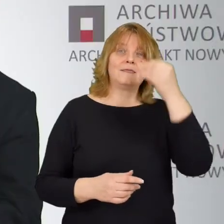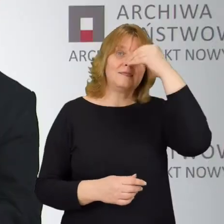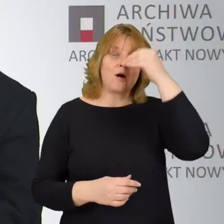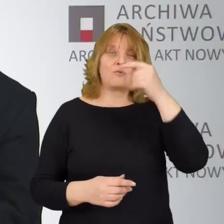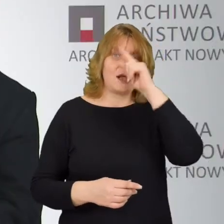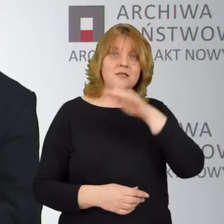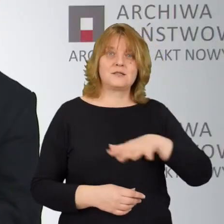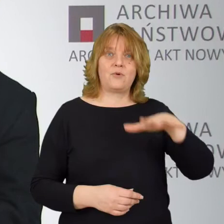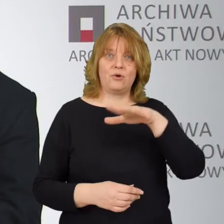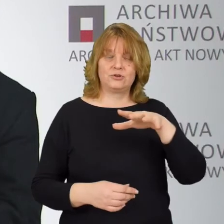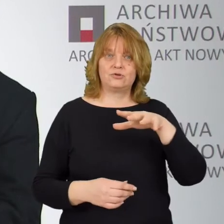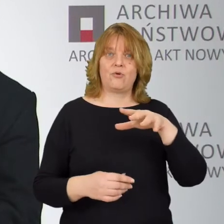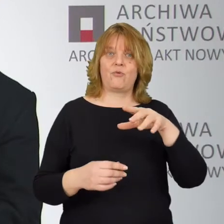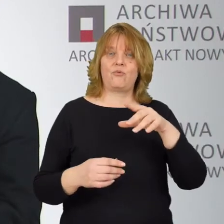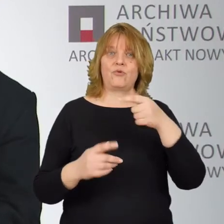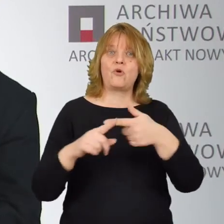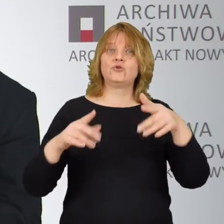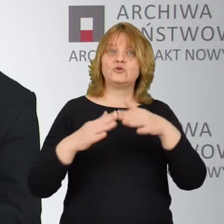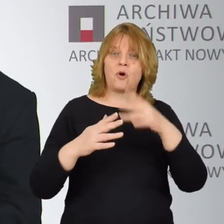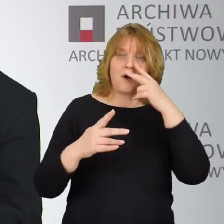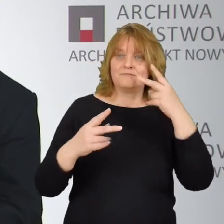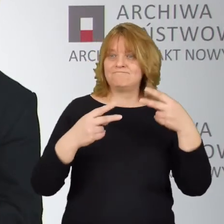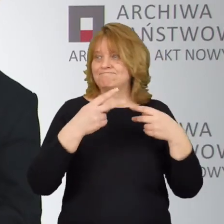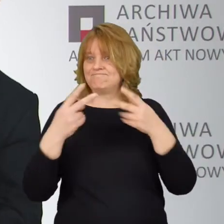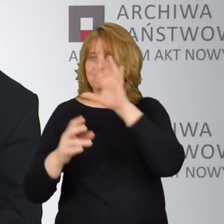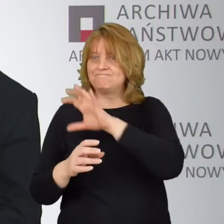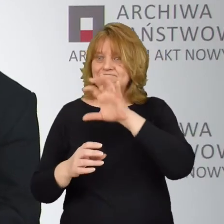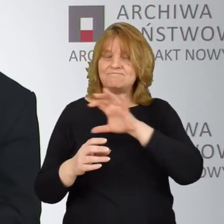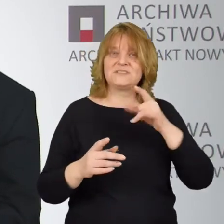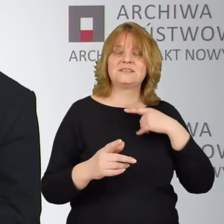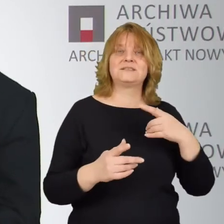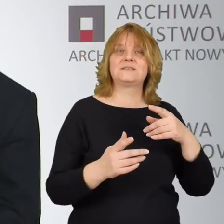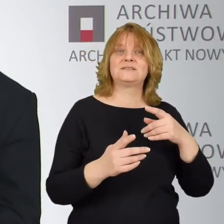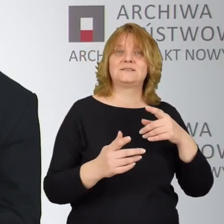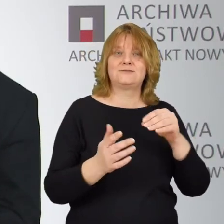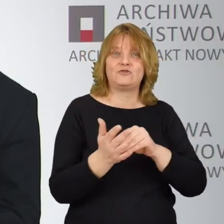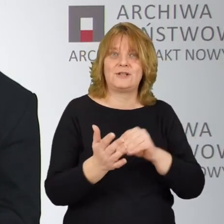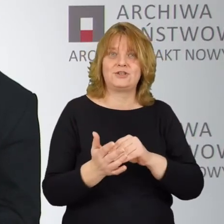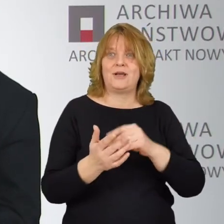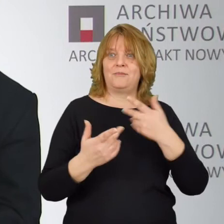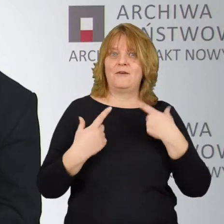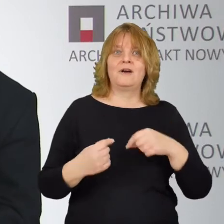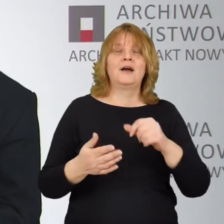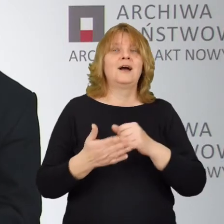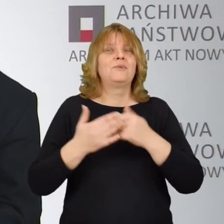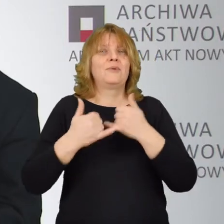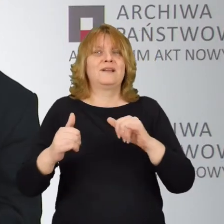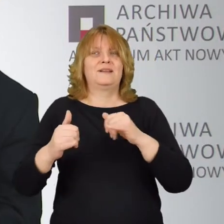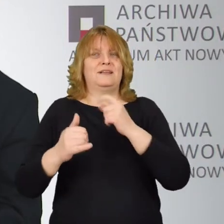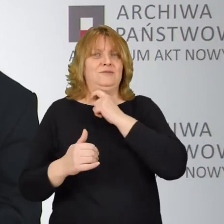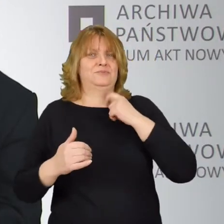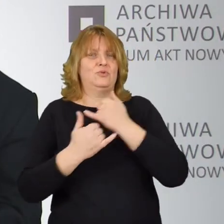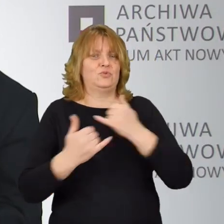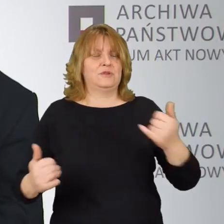Kościoła z tymi doświadczeniami, zdarzeniami arcybiskupa Cieplaka skazanego na karę śmierci, innych kapłanów z